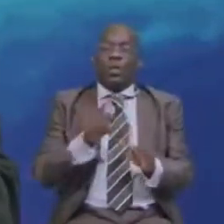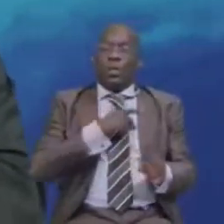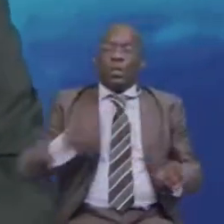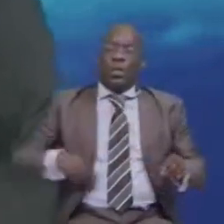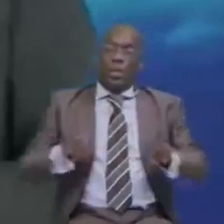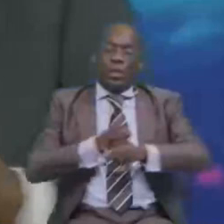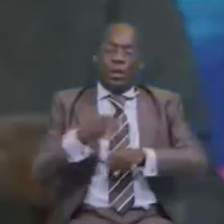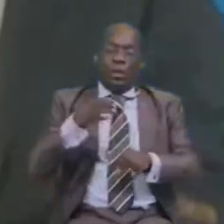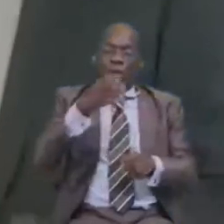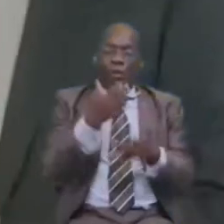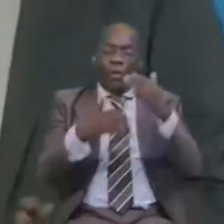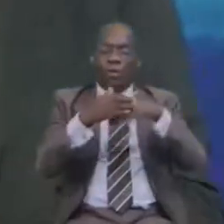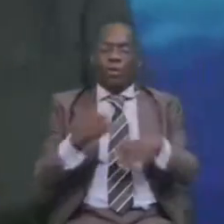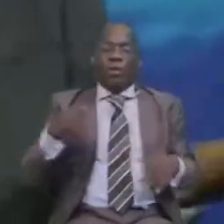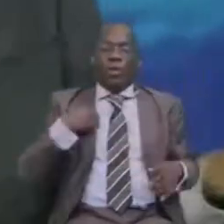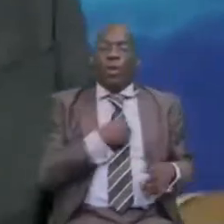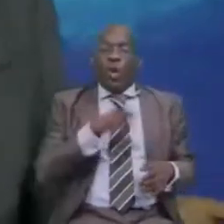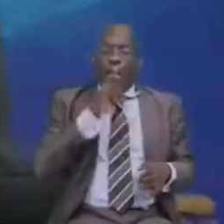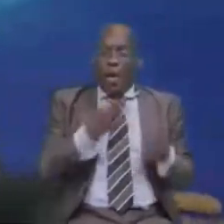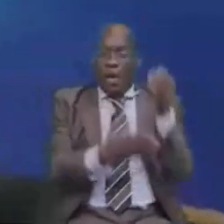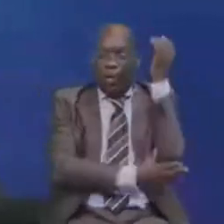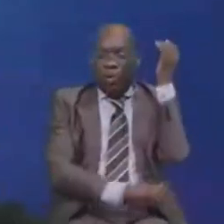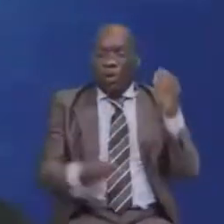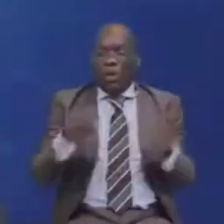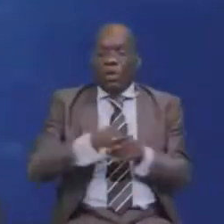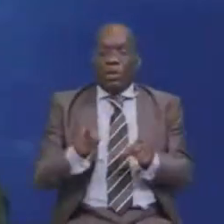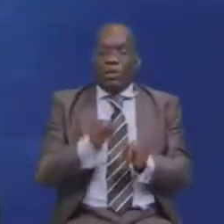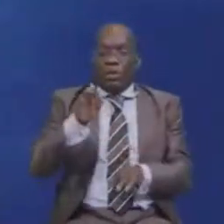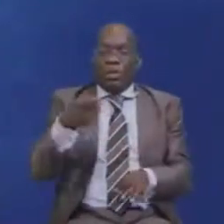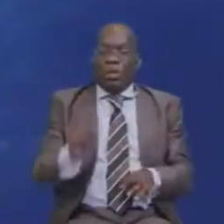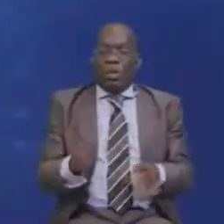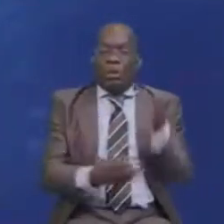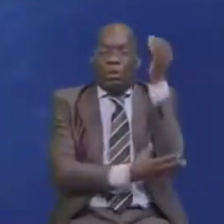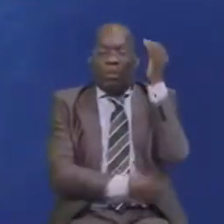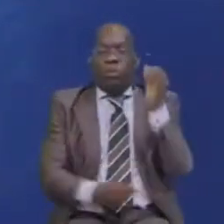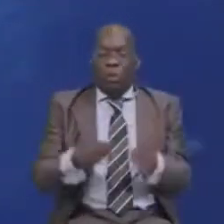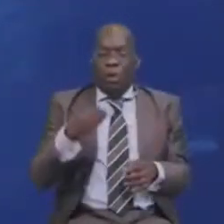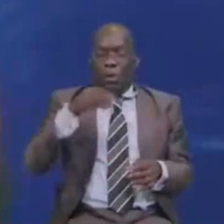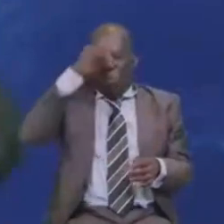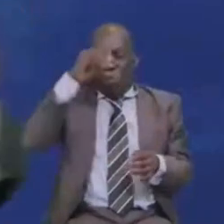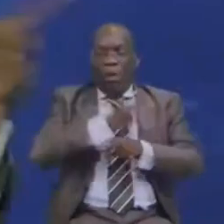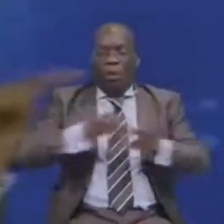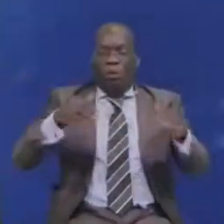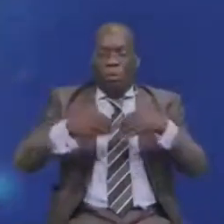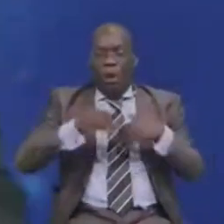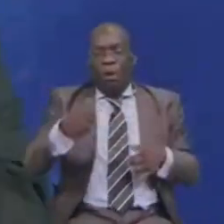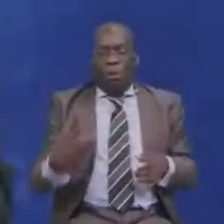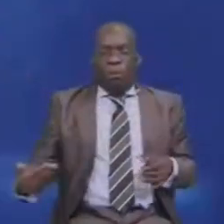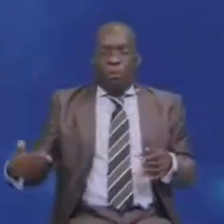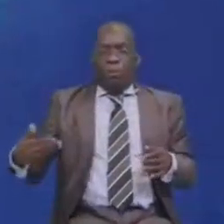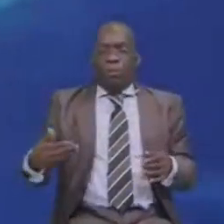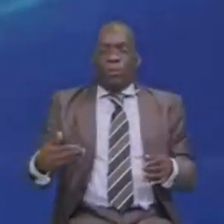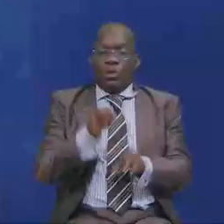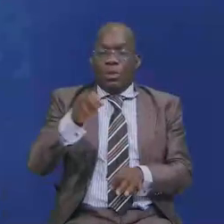cieux. Nous sommes pauvres en esprit. Le pauvre n'a rien à payer pour le salut. Il est si